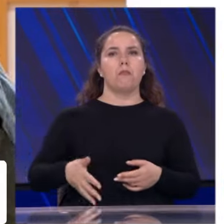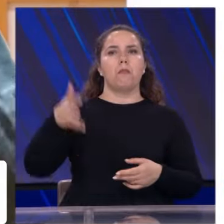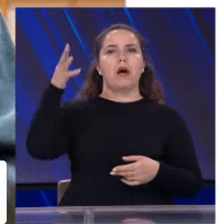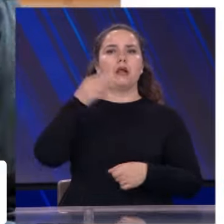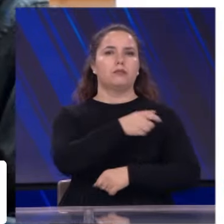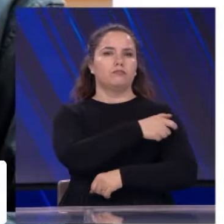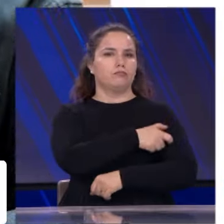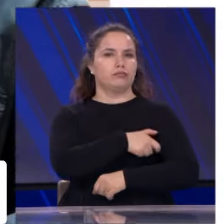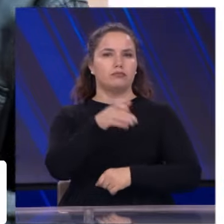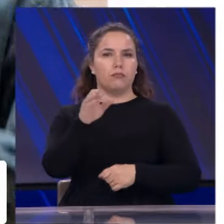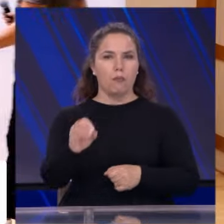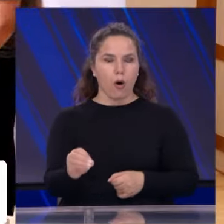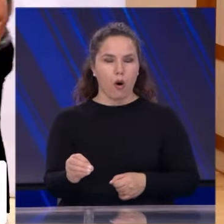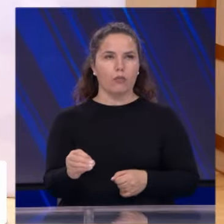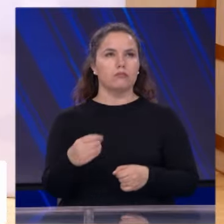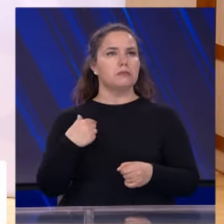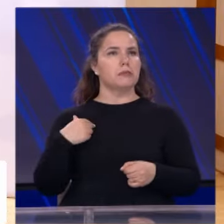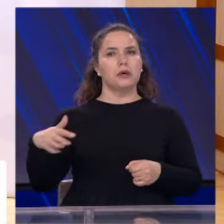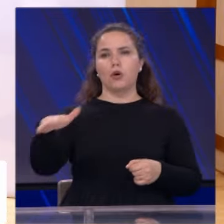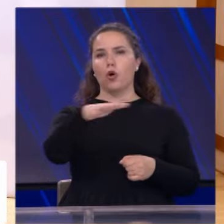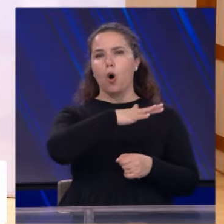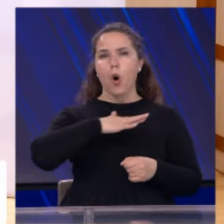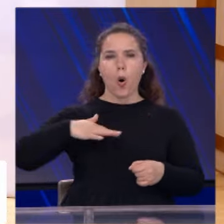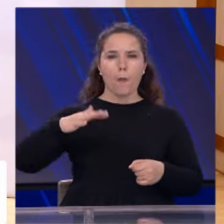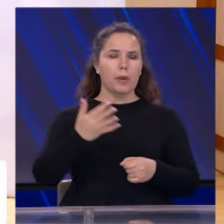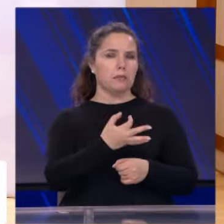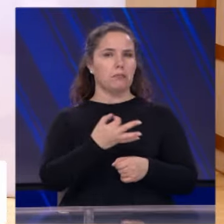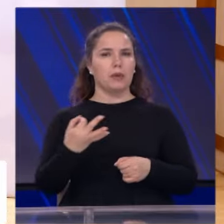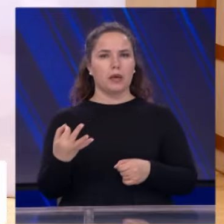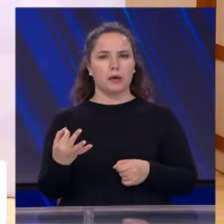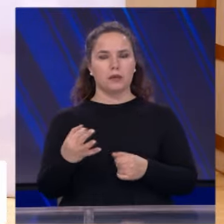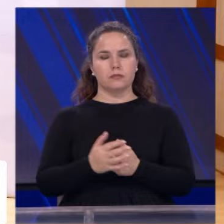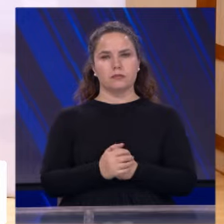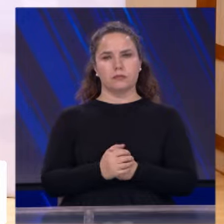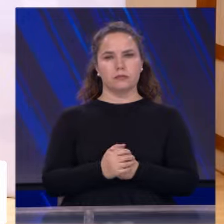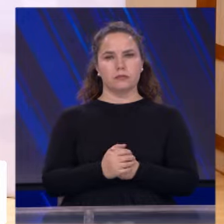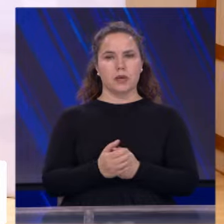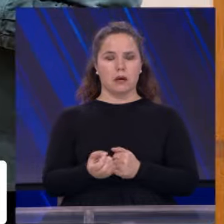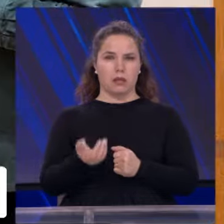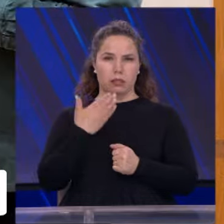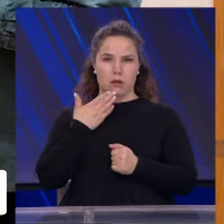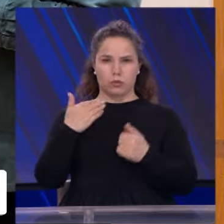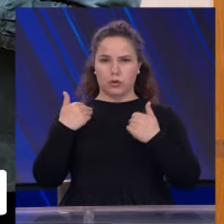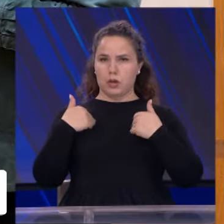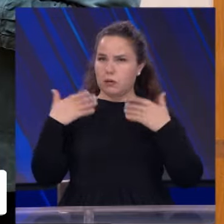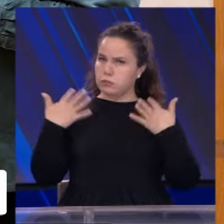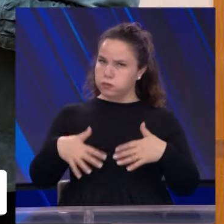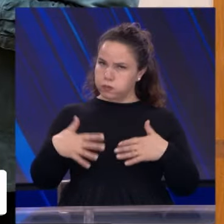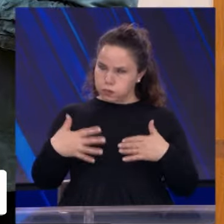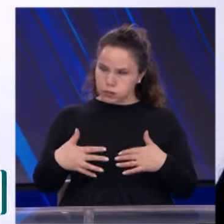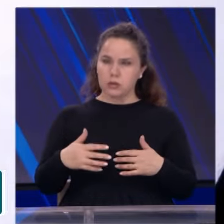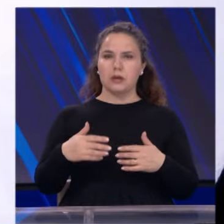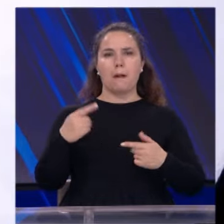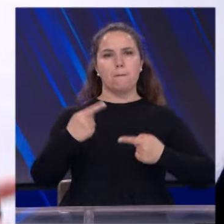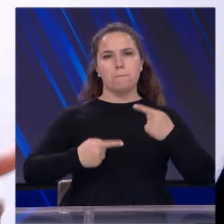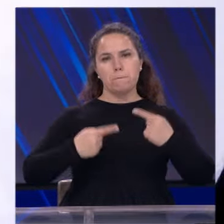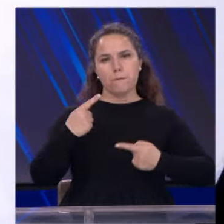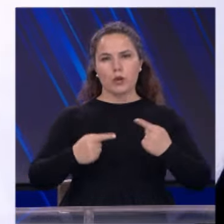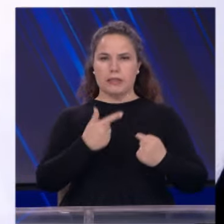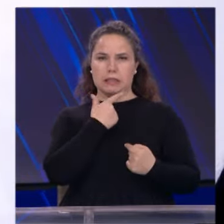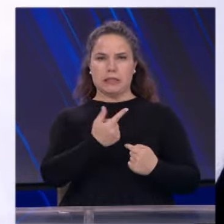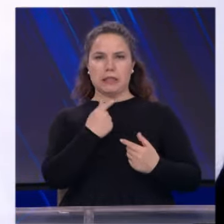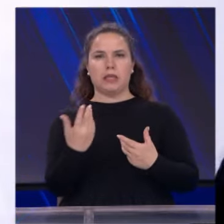thënë, kemi mbajtur premtimet tona. Në këtë takim për antarësimet e reja në Partinë Socialiste, Veliaj theksoi rëndësinë e pjesëmarrjes në politikë për të rinjtë si